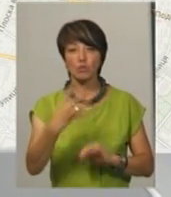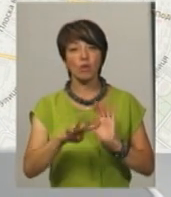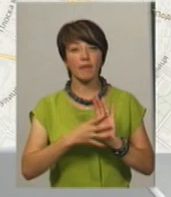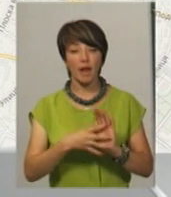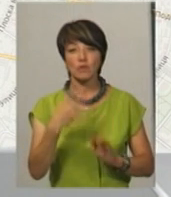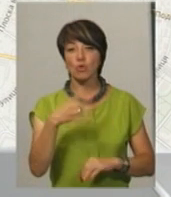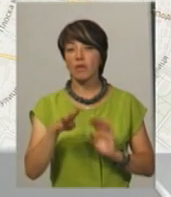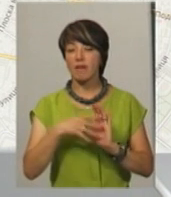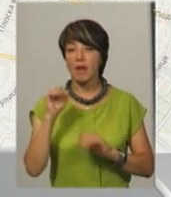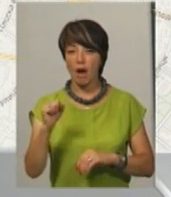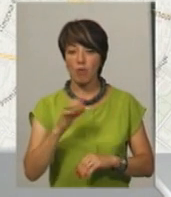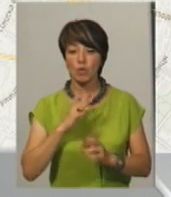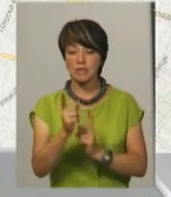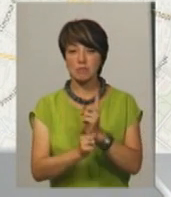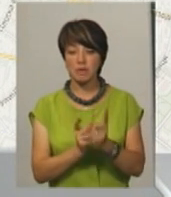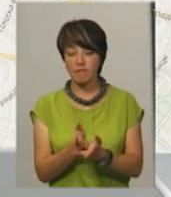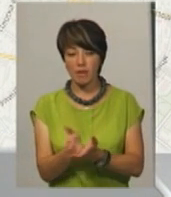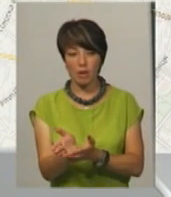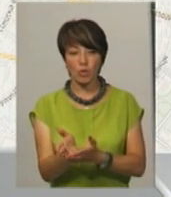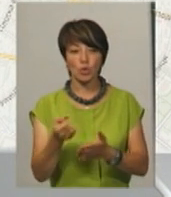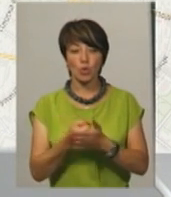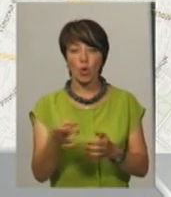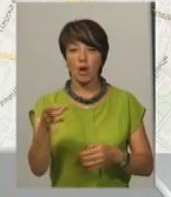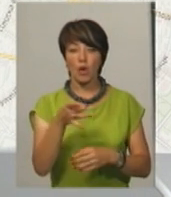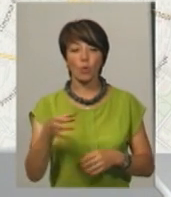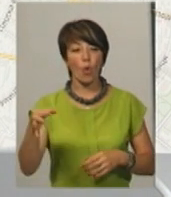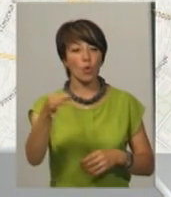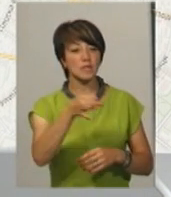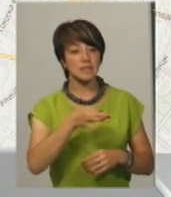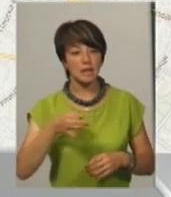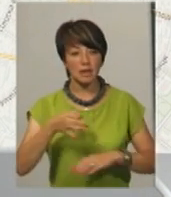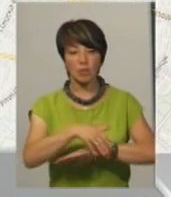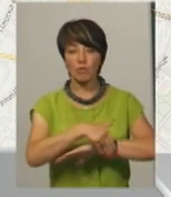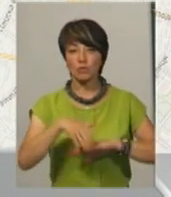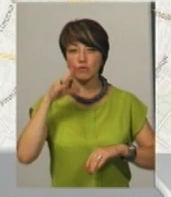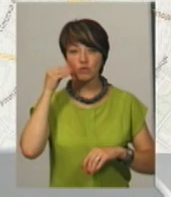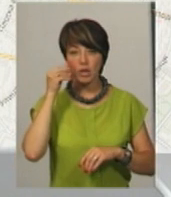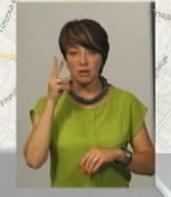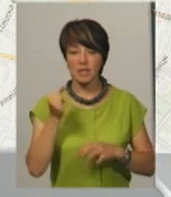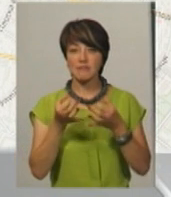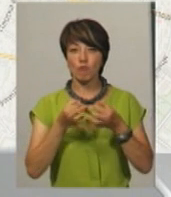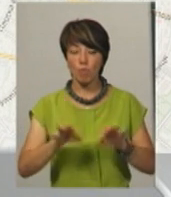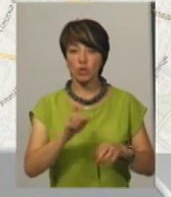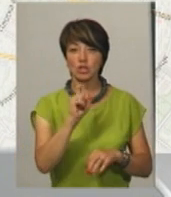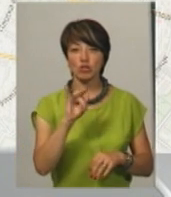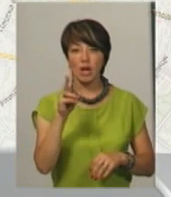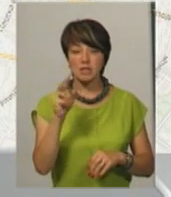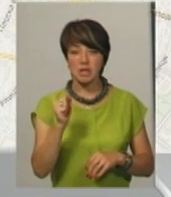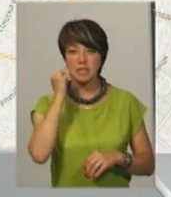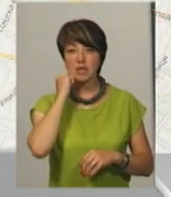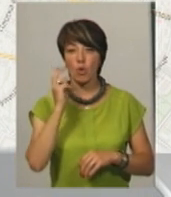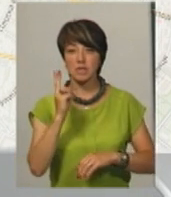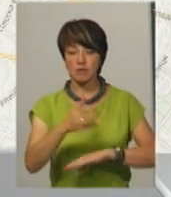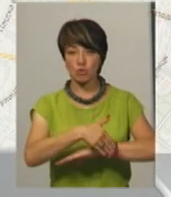49 та 49А було змінено у напрямку руху до мікрорайону Озерна по вулицях Шевченка, Свободи, Зарічанський,